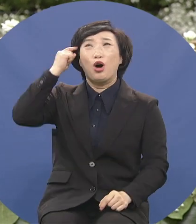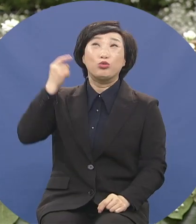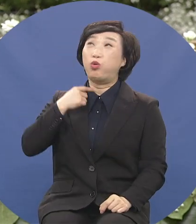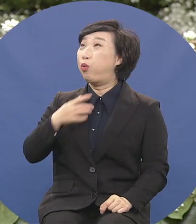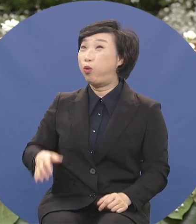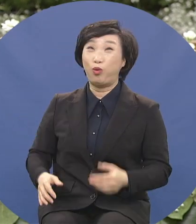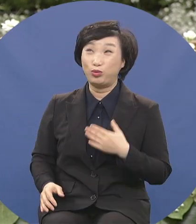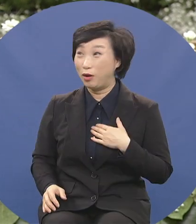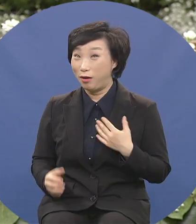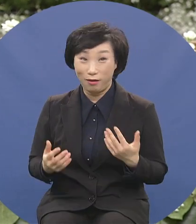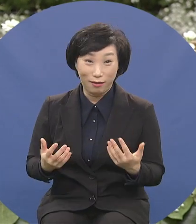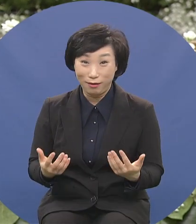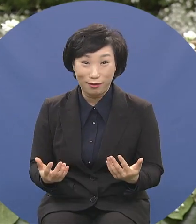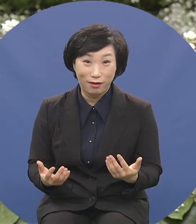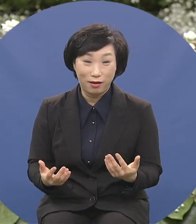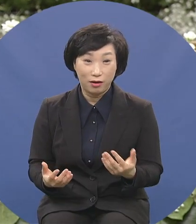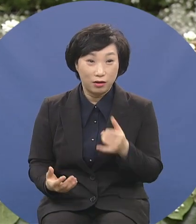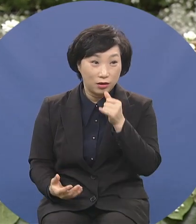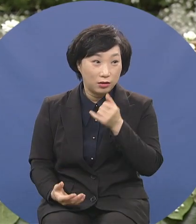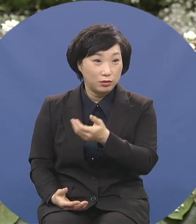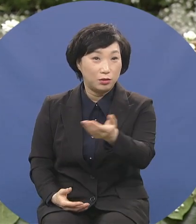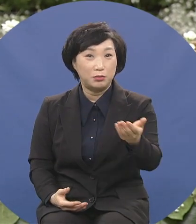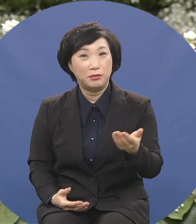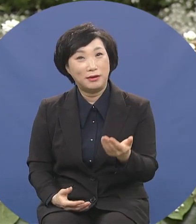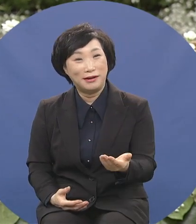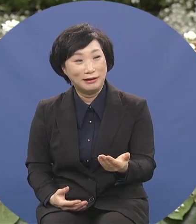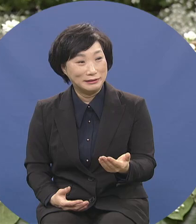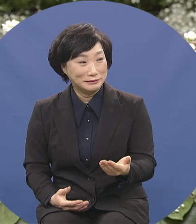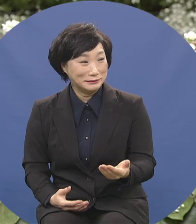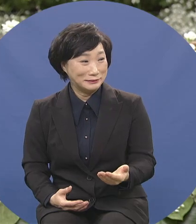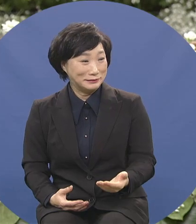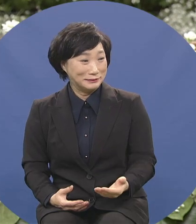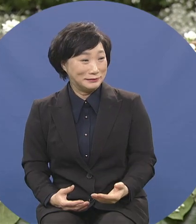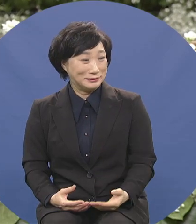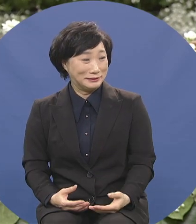해본 적도 없는데요. 이 사람은